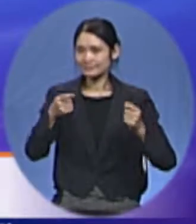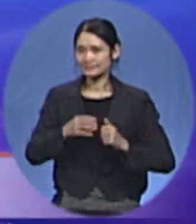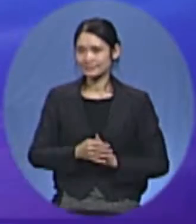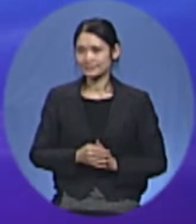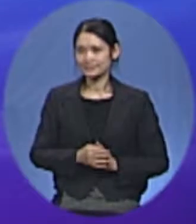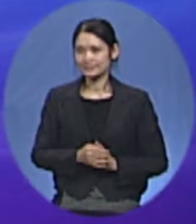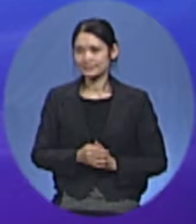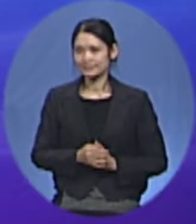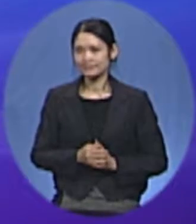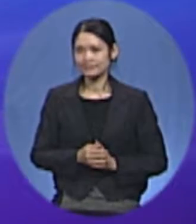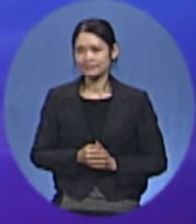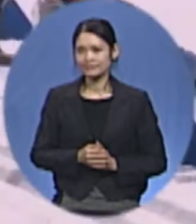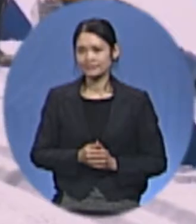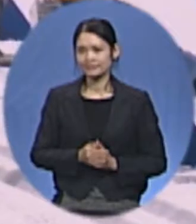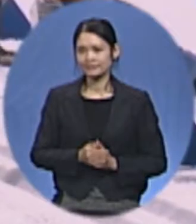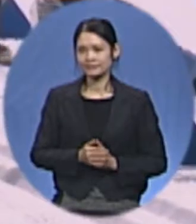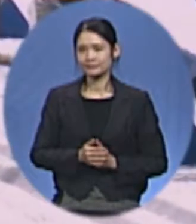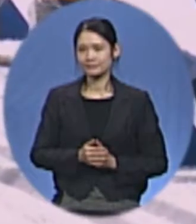전합니다.